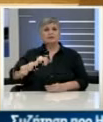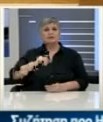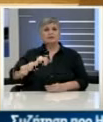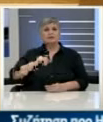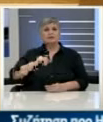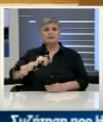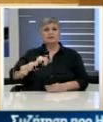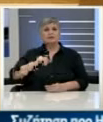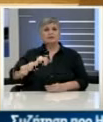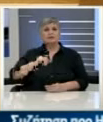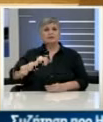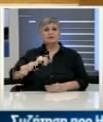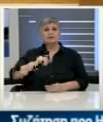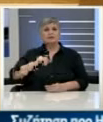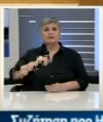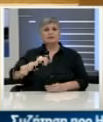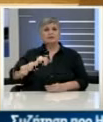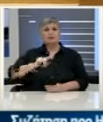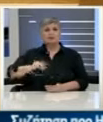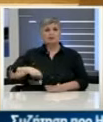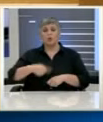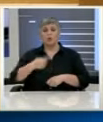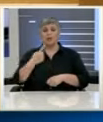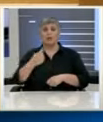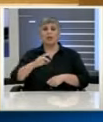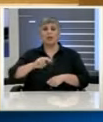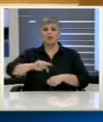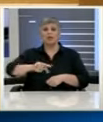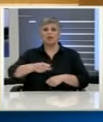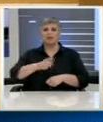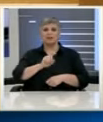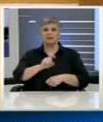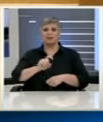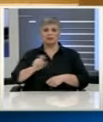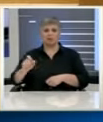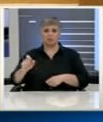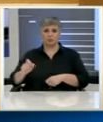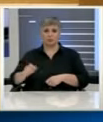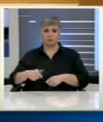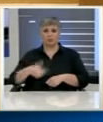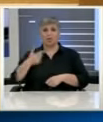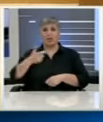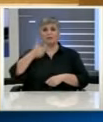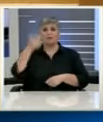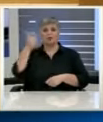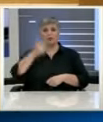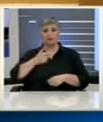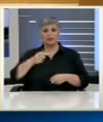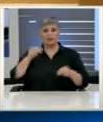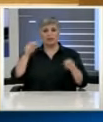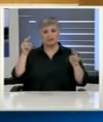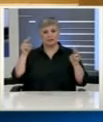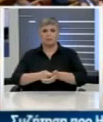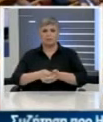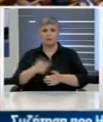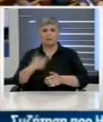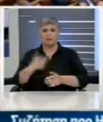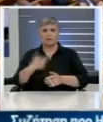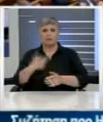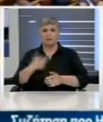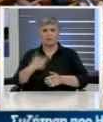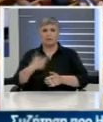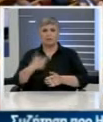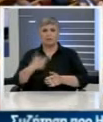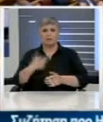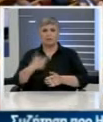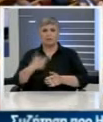ψηφίσατε ρια ερ μειώσεις συντάξεων ναι πάλι τα ίδια